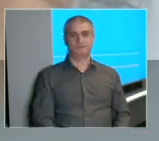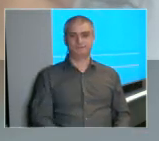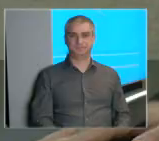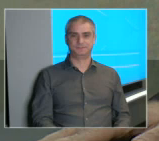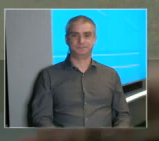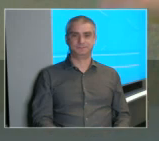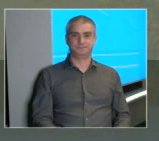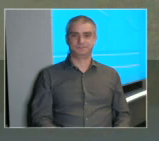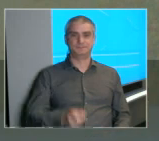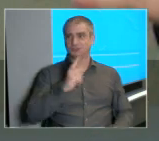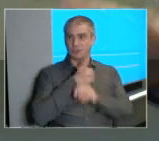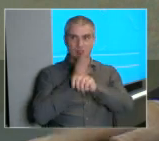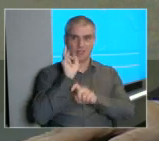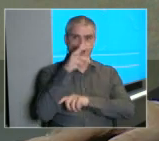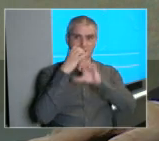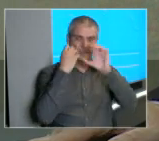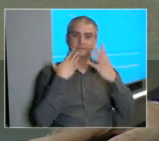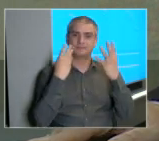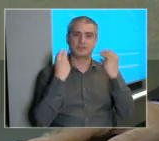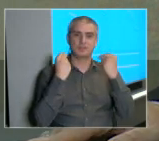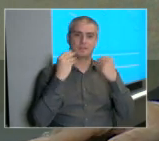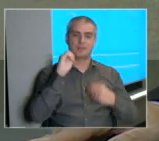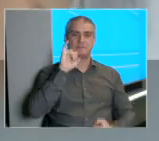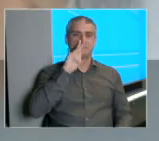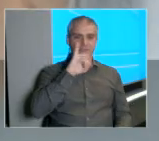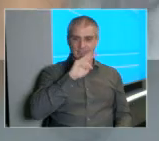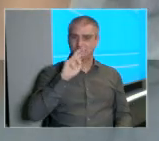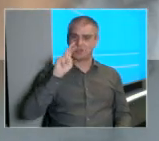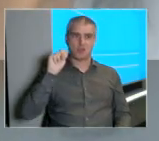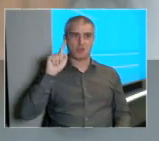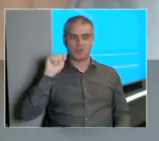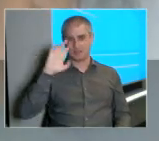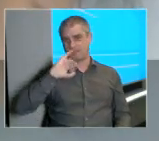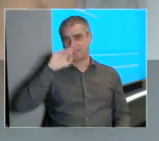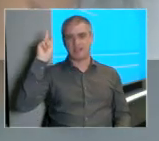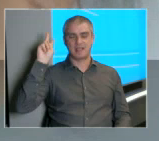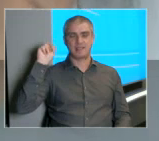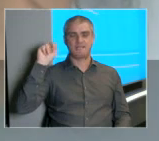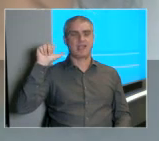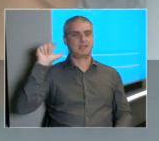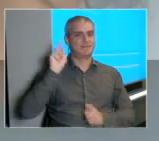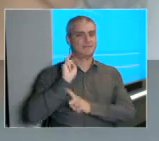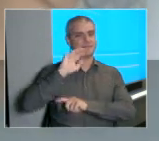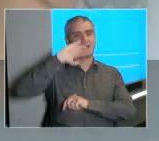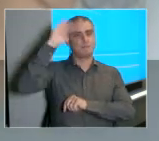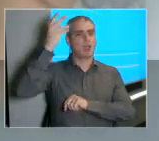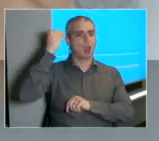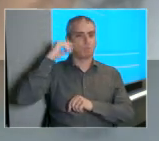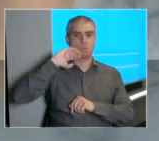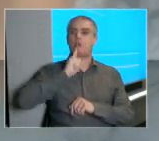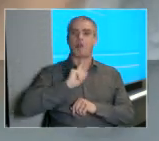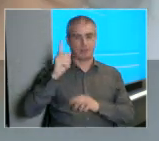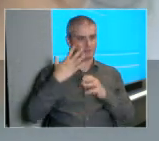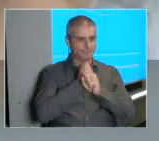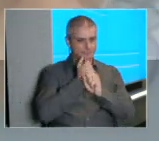אז שלא תאחרו להסעה, תודה רבה, מיקי ורוני ענבר, שם בנווה עטיב, בדרך למרום גולן, בהצלחה.